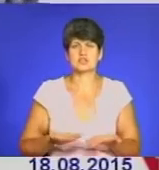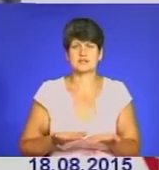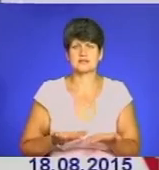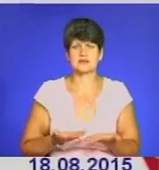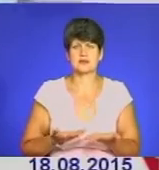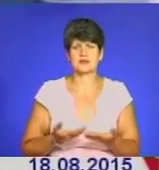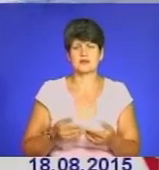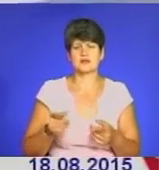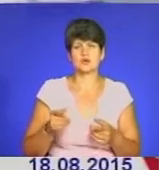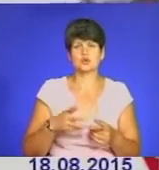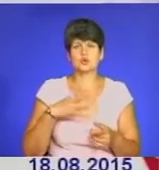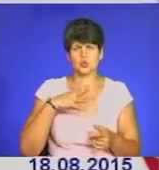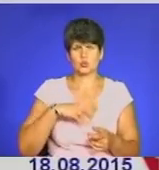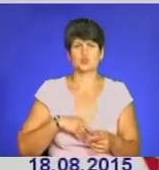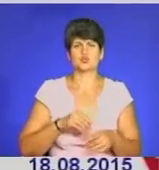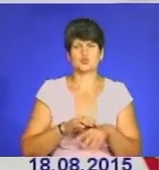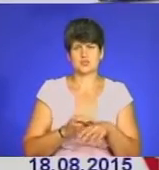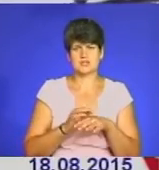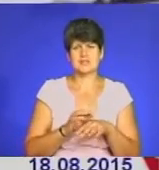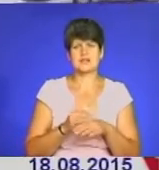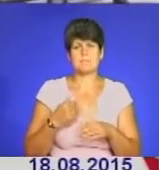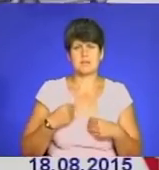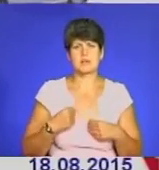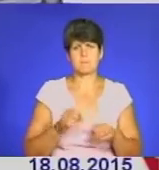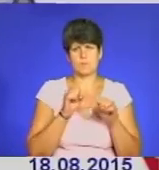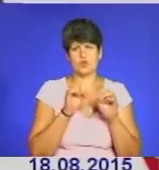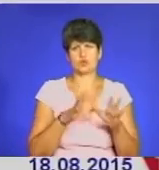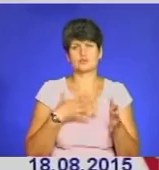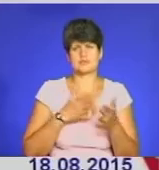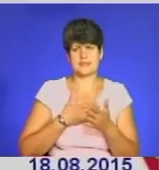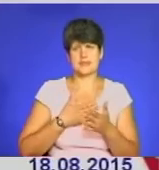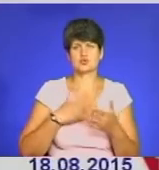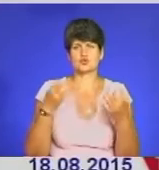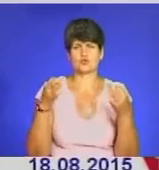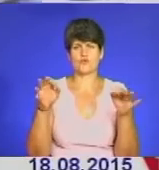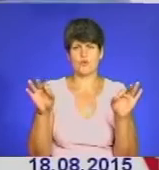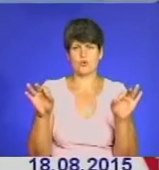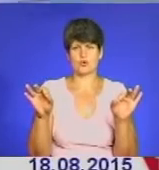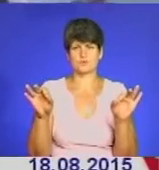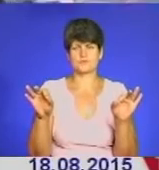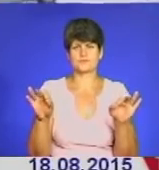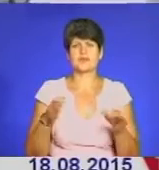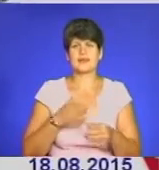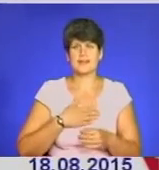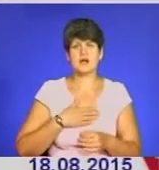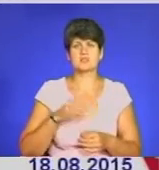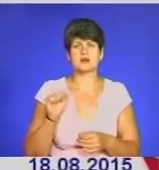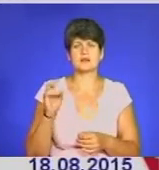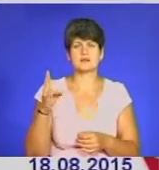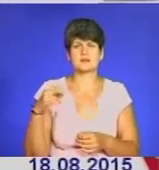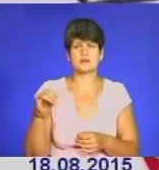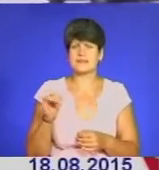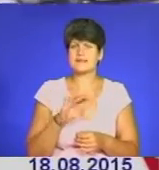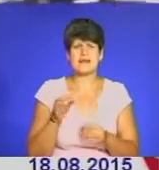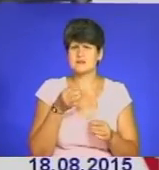гімні України. Душу, тіло ми положимо за нашу свободу. Тобто наш Андрій не словом, а